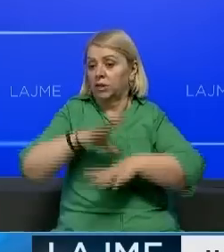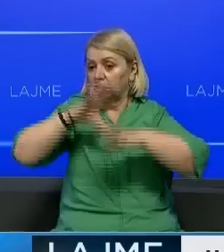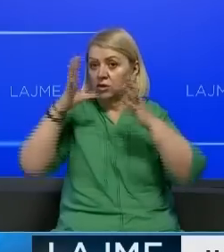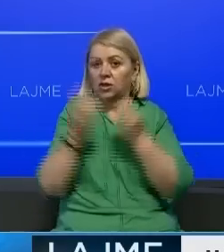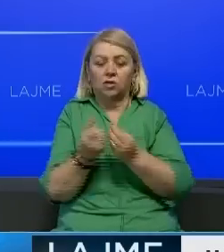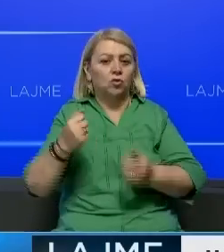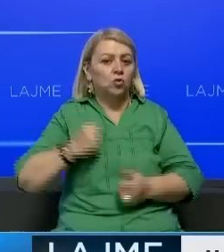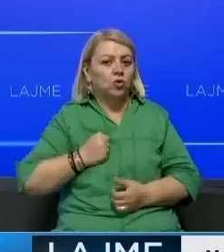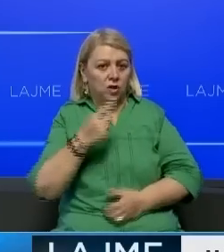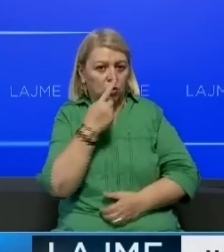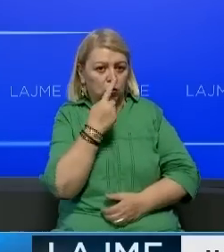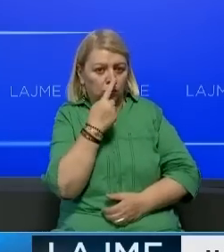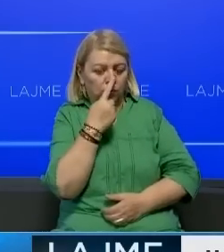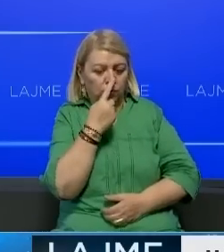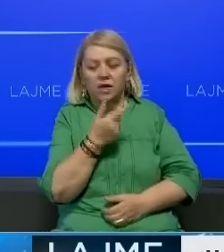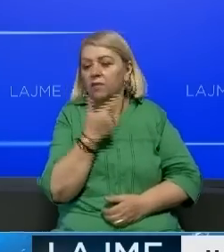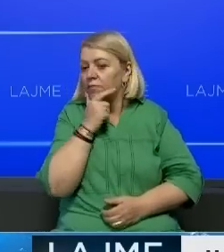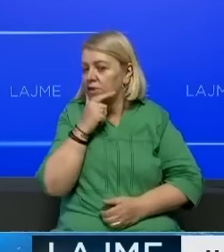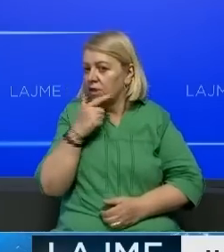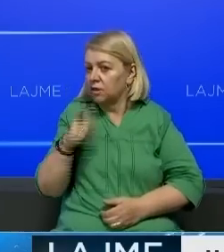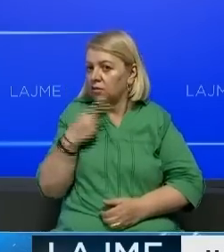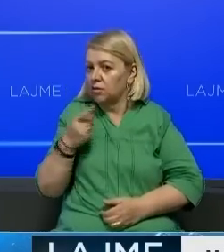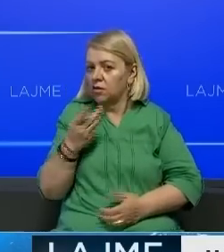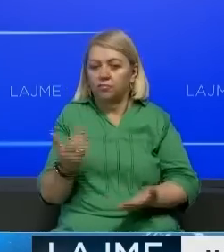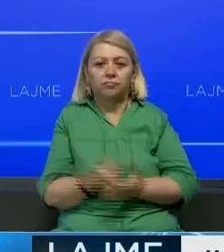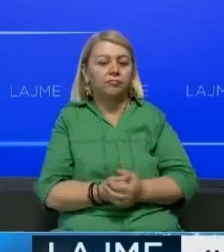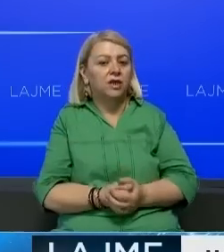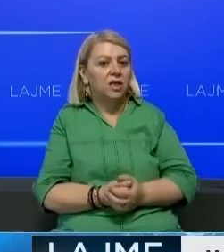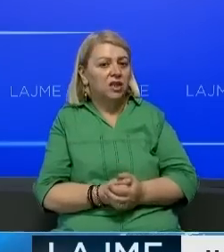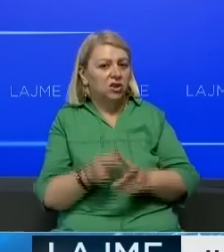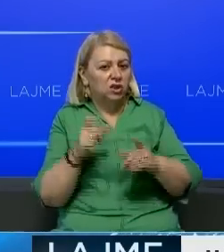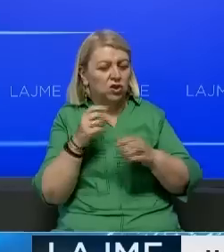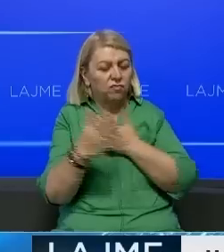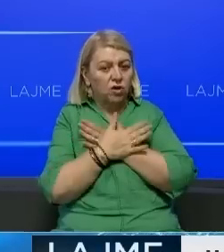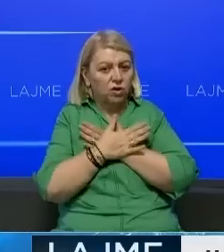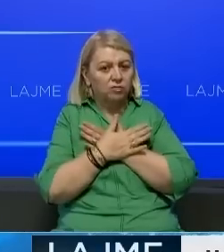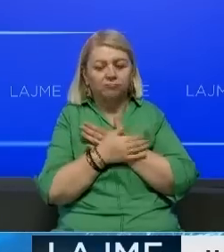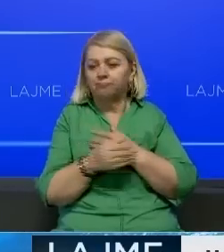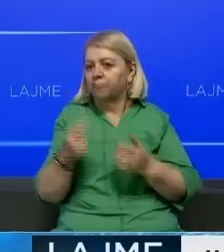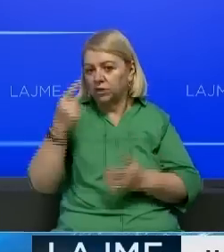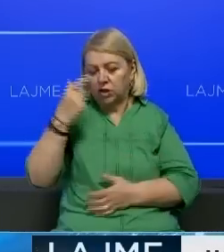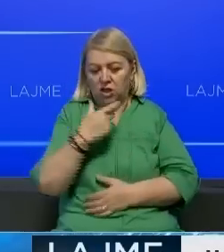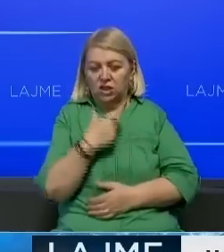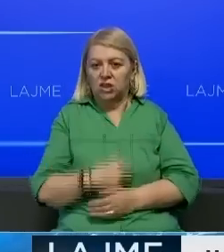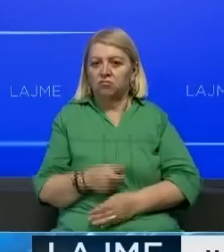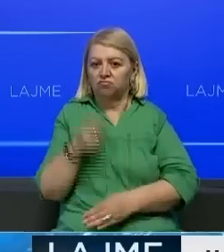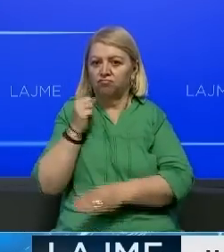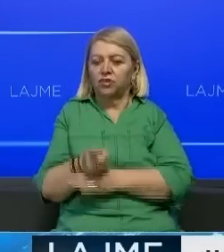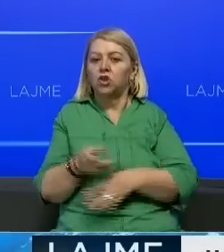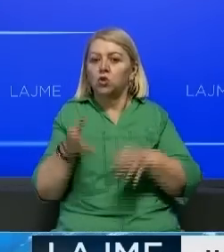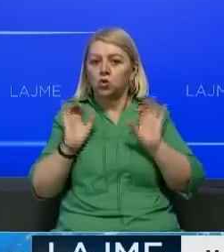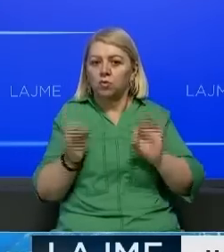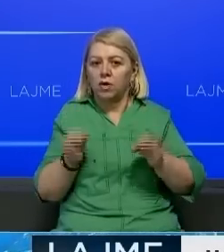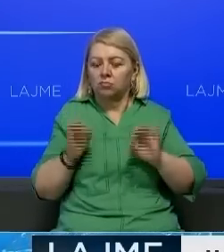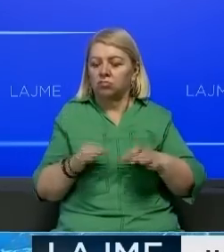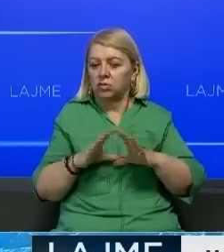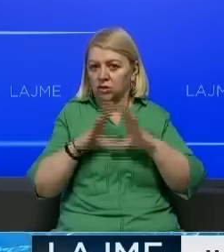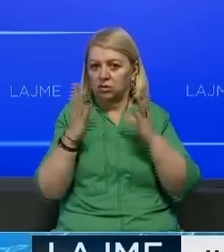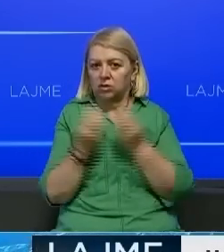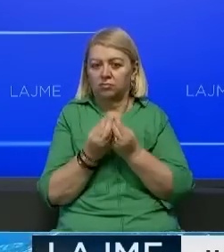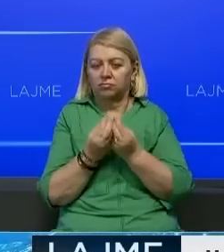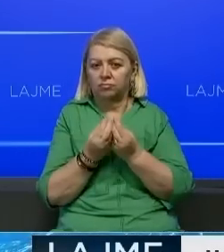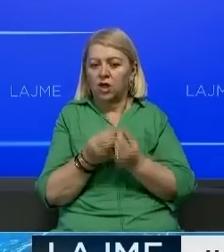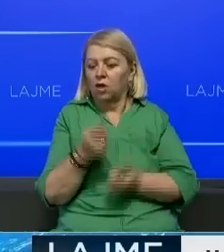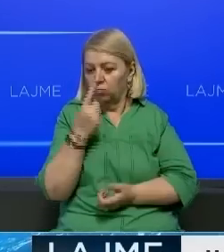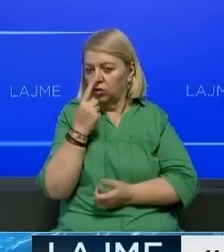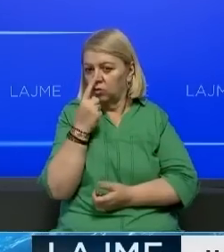armatës jugore të Rusisë. Britanikët thënë edhe se Dvornikov kishte filluar të sillet si komandant premi tërë fushatës. Përveç tyre,